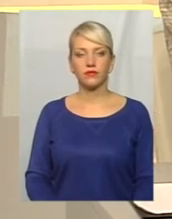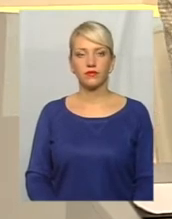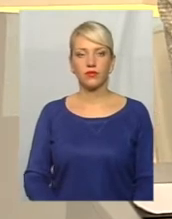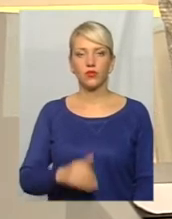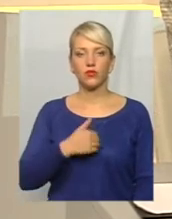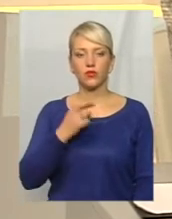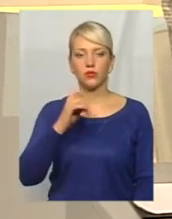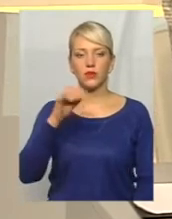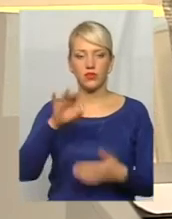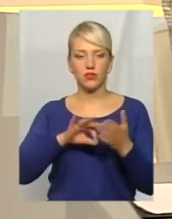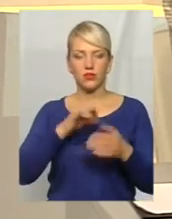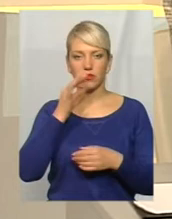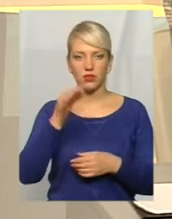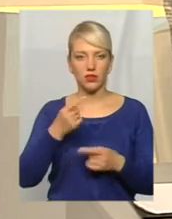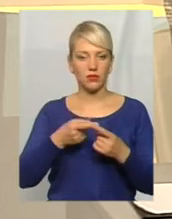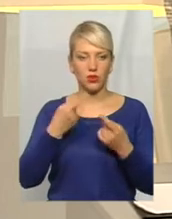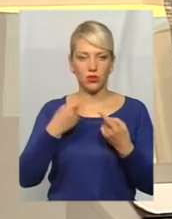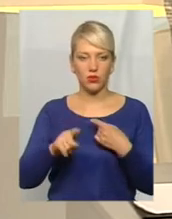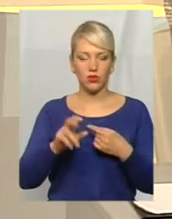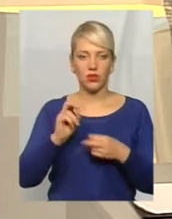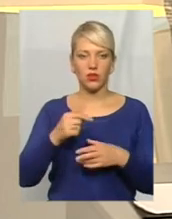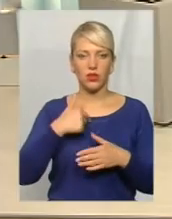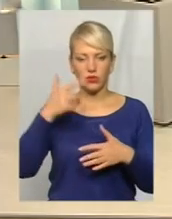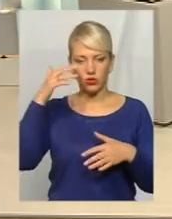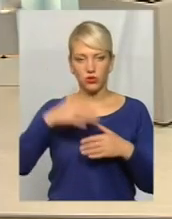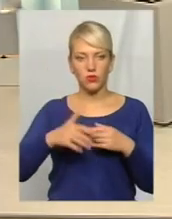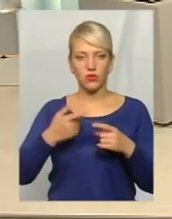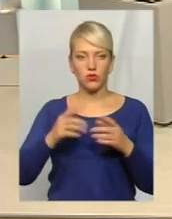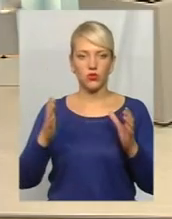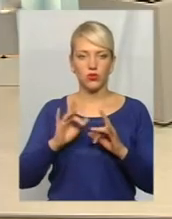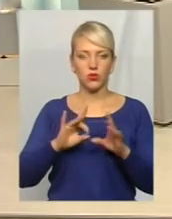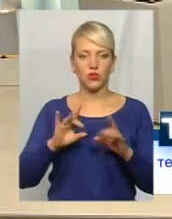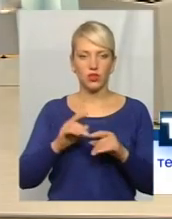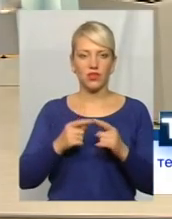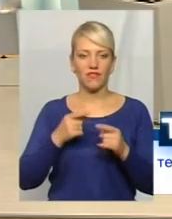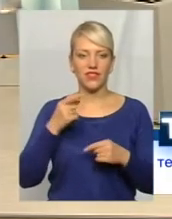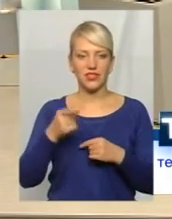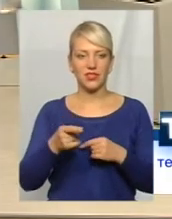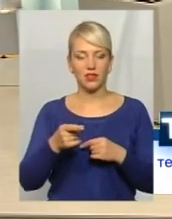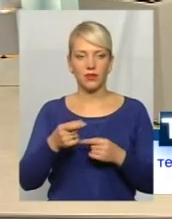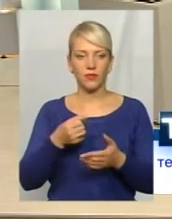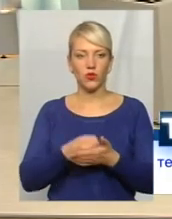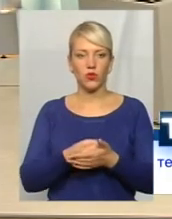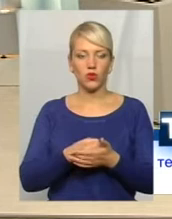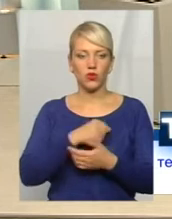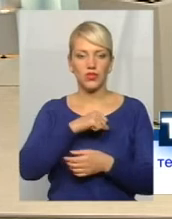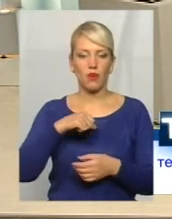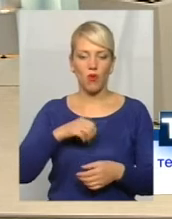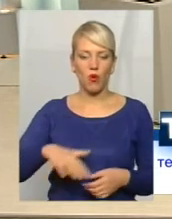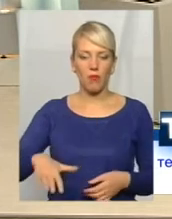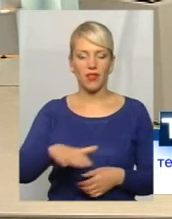хотілося б зразу сказати, що трошки не так, як я зрозумів з цього сюжету, відстань до самого